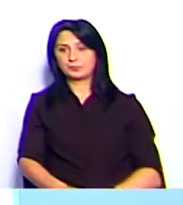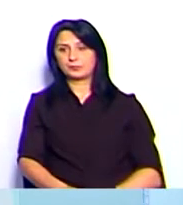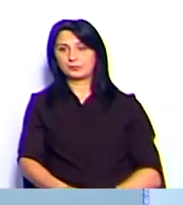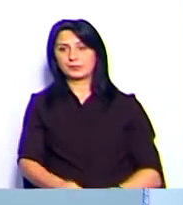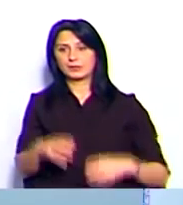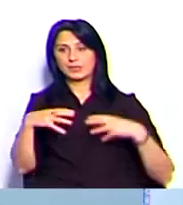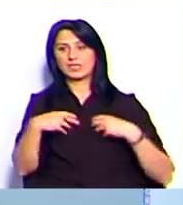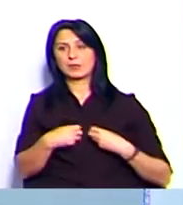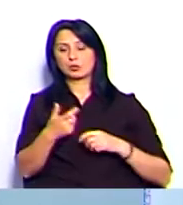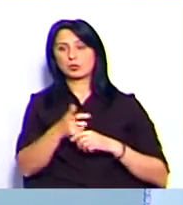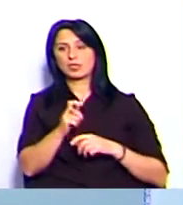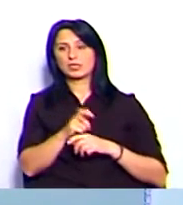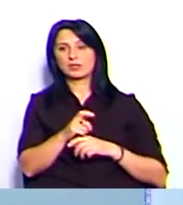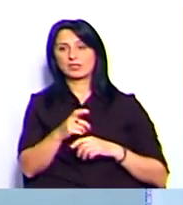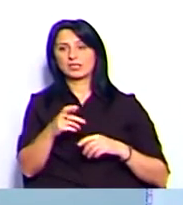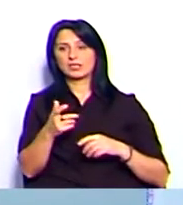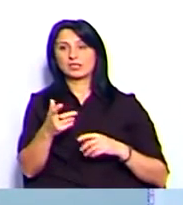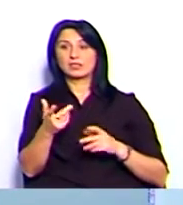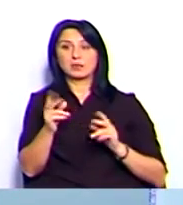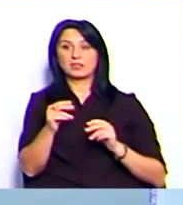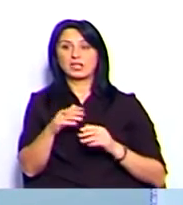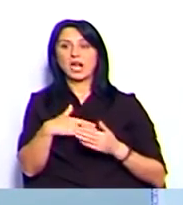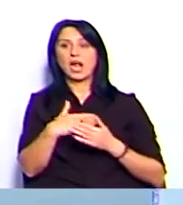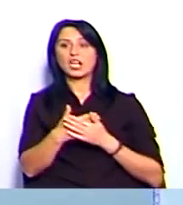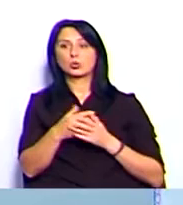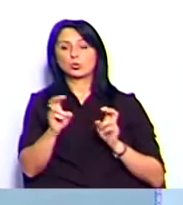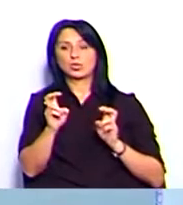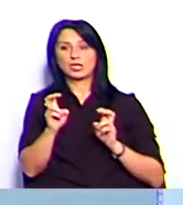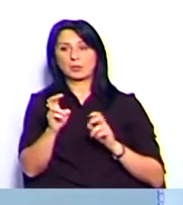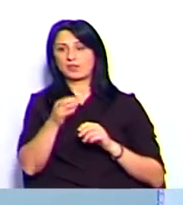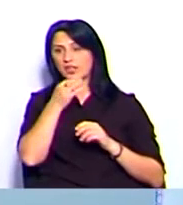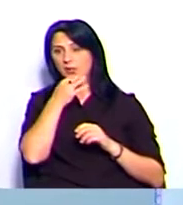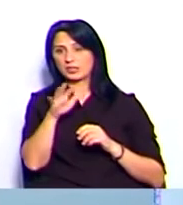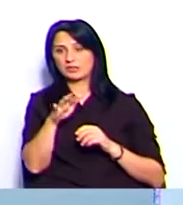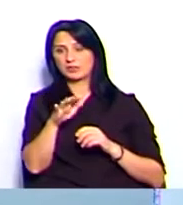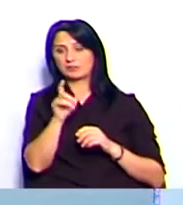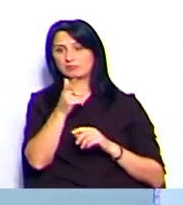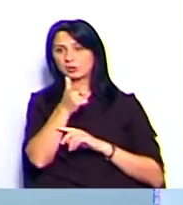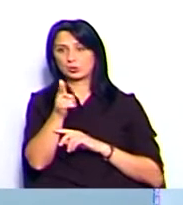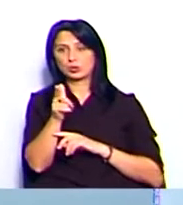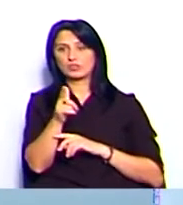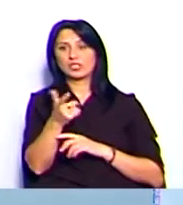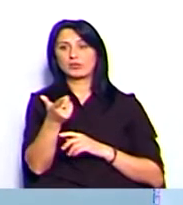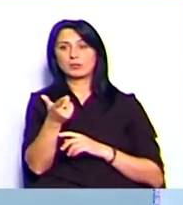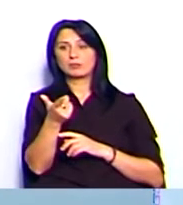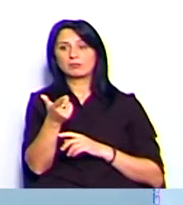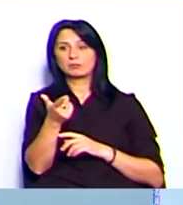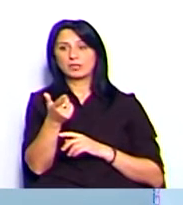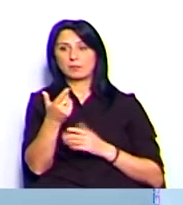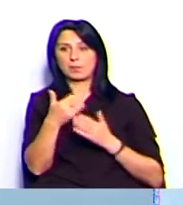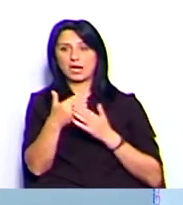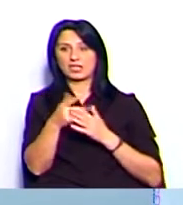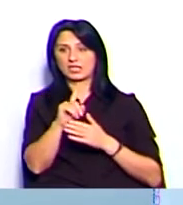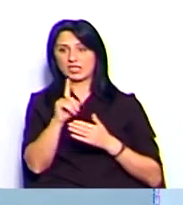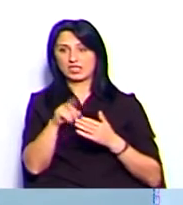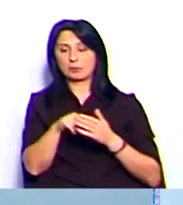ნუ სამწუხაროდ ძალიან ნუ სამწუხაროდ საბედნიეროდ ძალიან აქტიურ თემებზე გავთ საუბარი ნებისმიერ სიუჯეტში რომელთა განზოგადება შეიძლება მაგალითად ამ